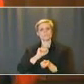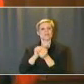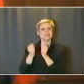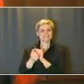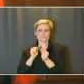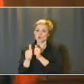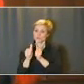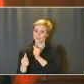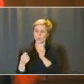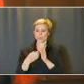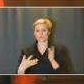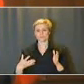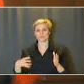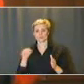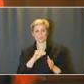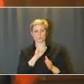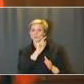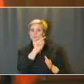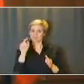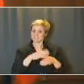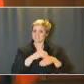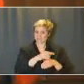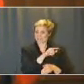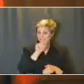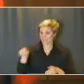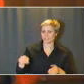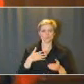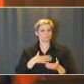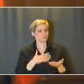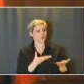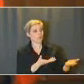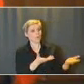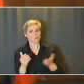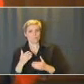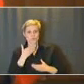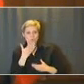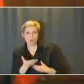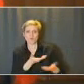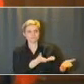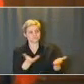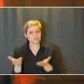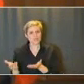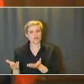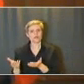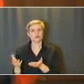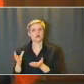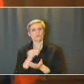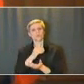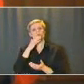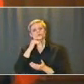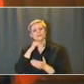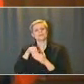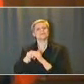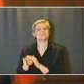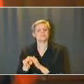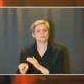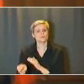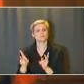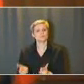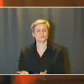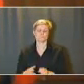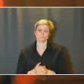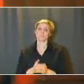utlänningar dit. Och det intressanta är att de här